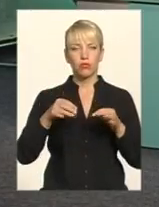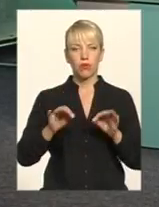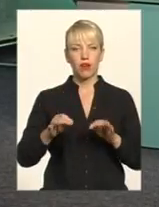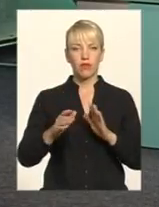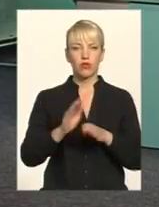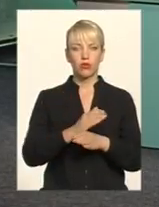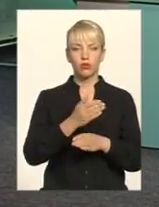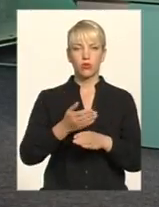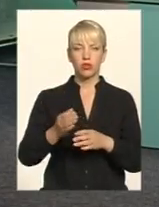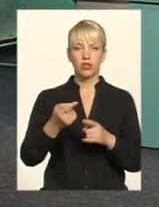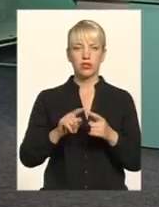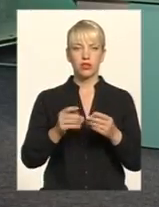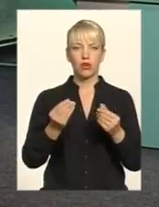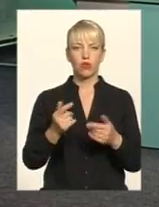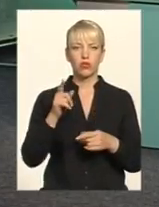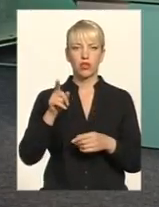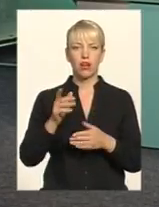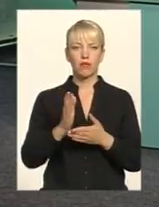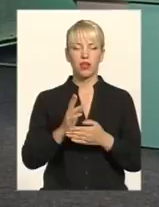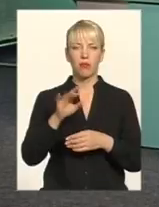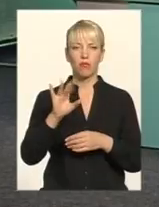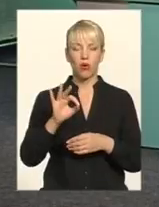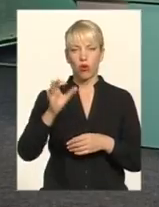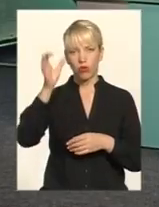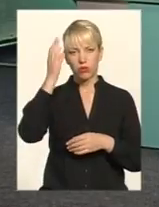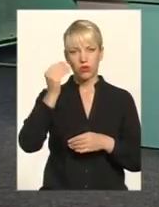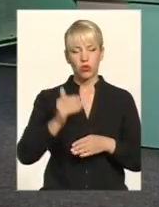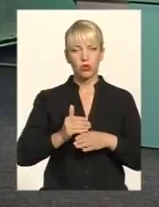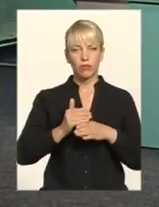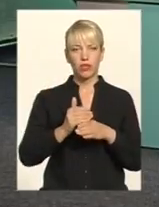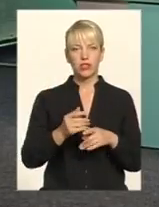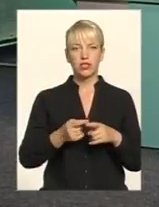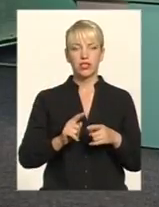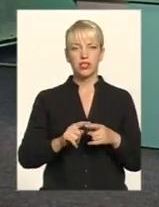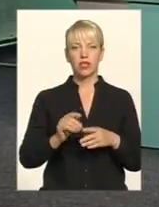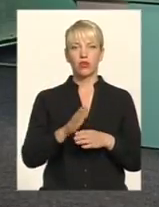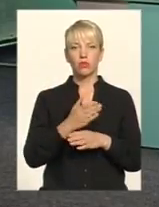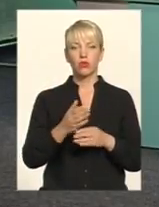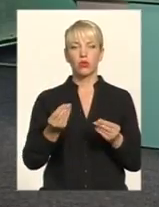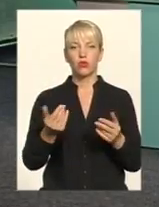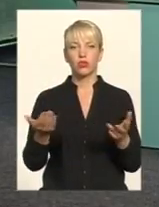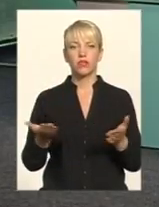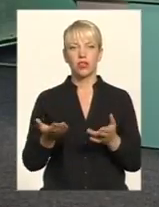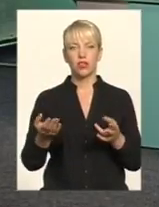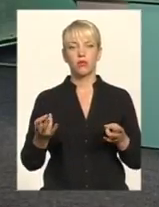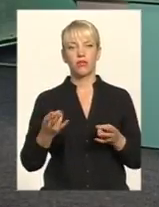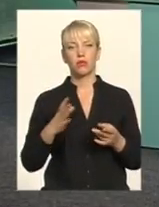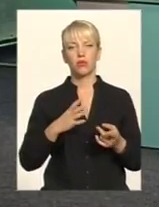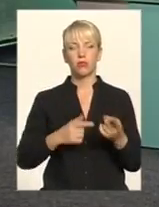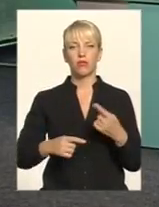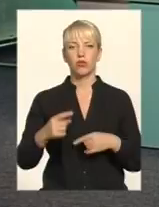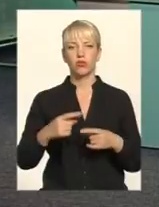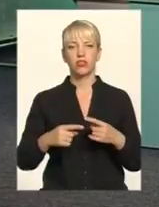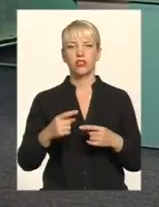Там є по освітній субвенції основним, я думаю, це розподіл тих коштів, які могли би повернутися